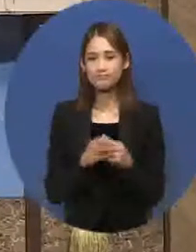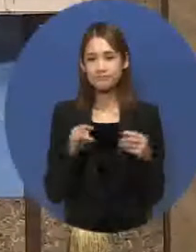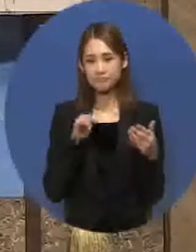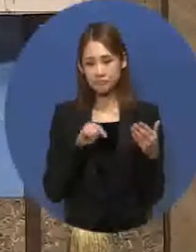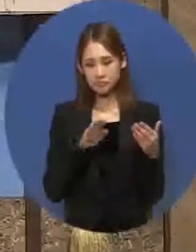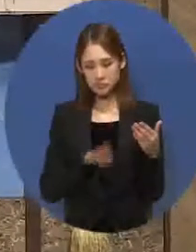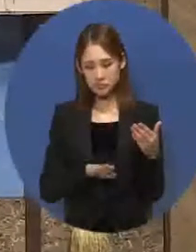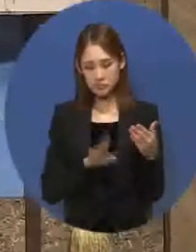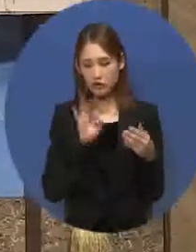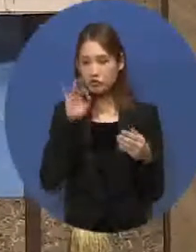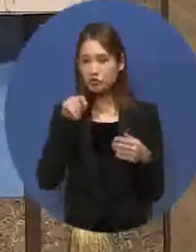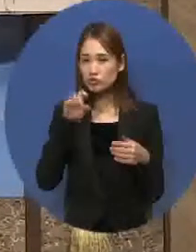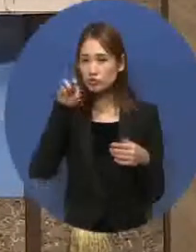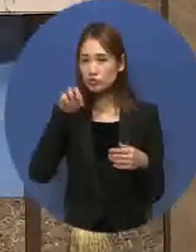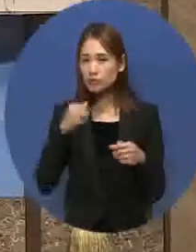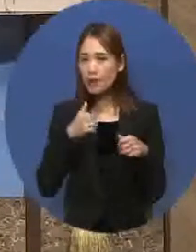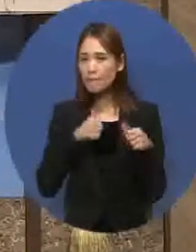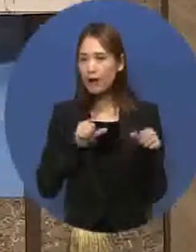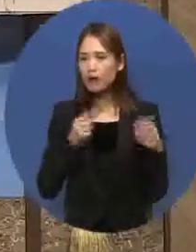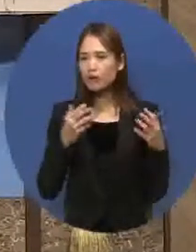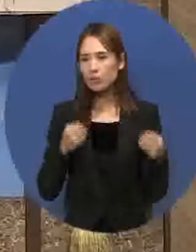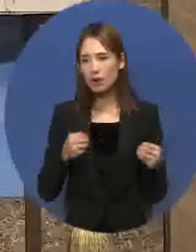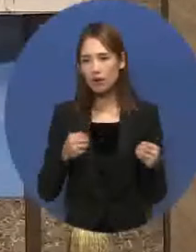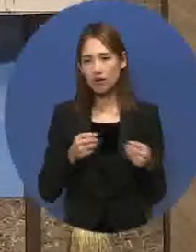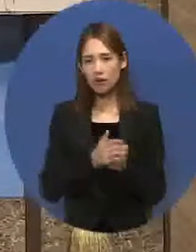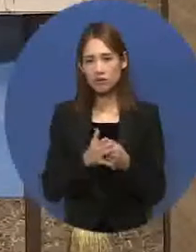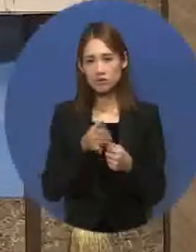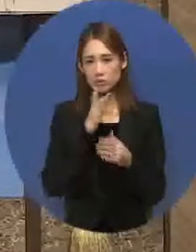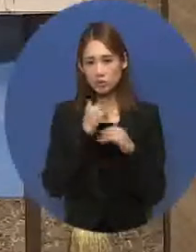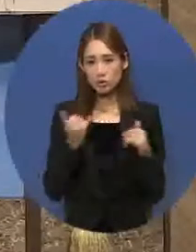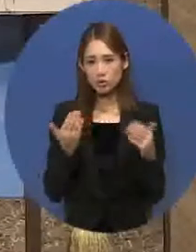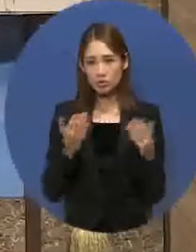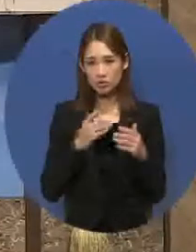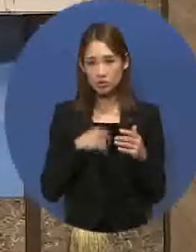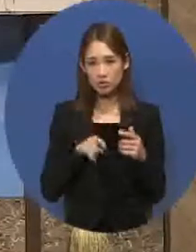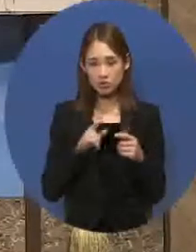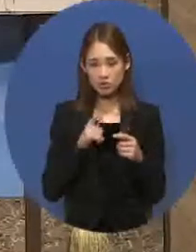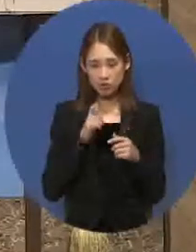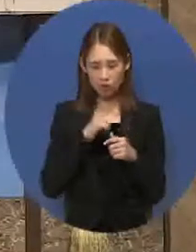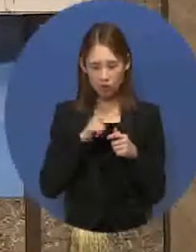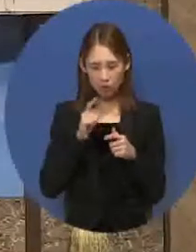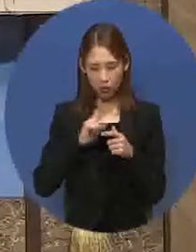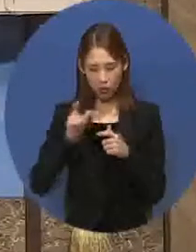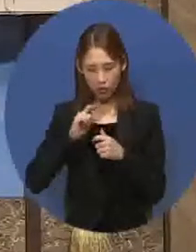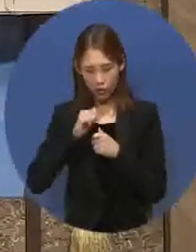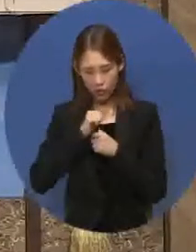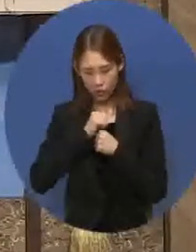유물이 파손이 많이 되더라. 그래 노인 사원이 하니까 조용히